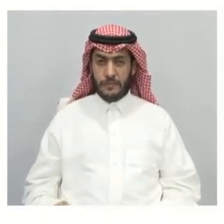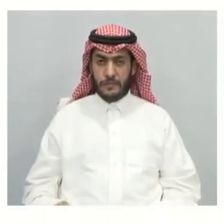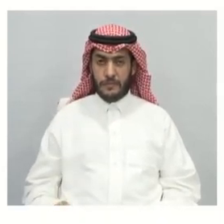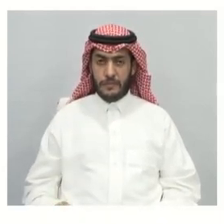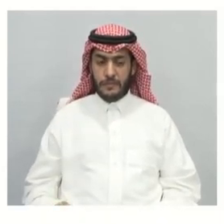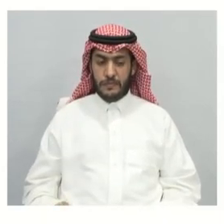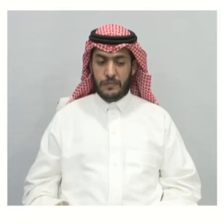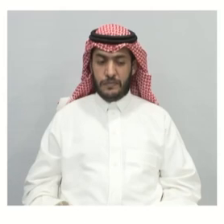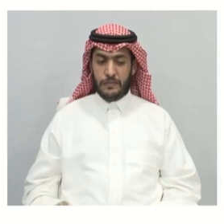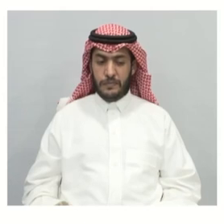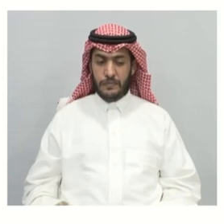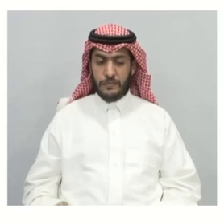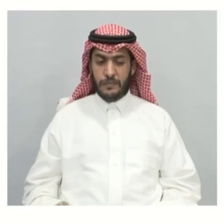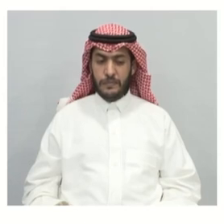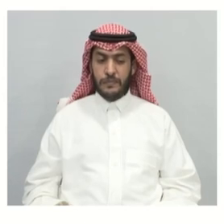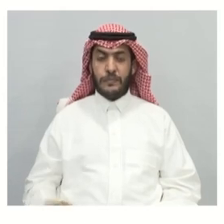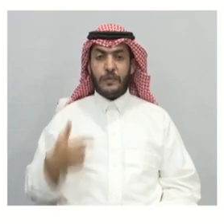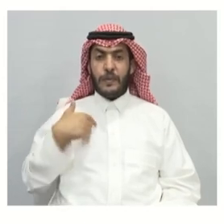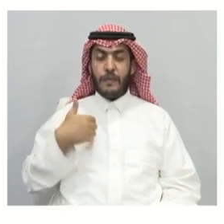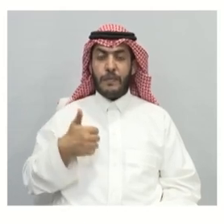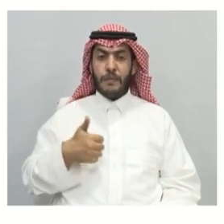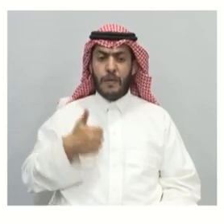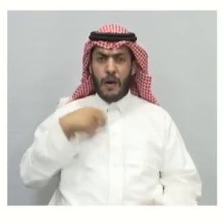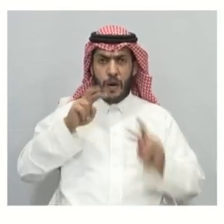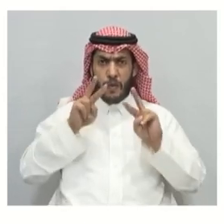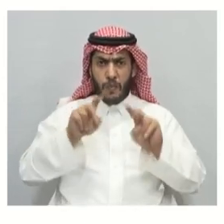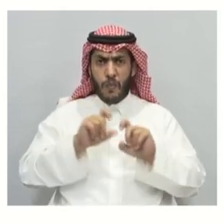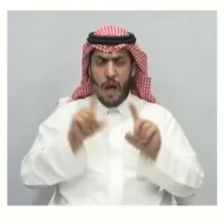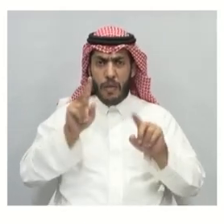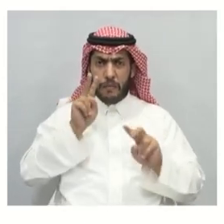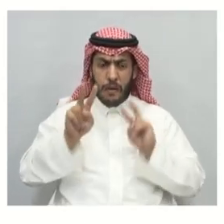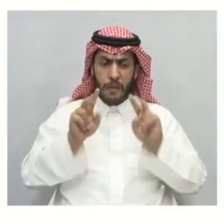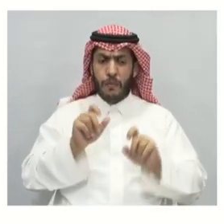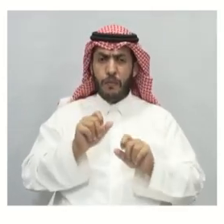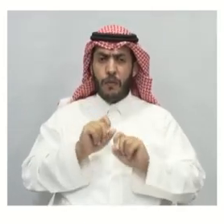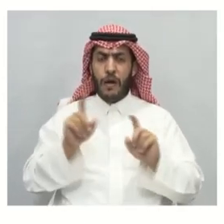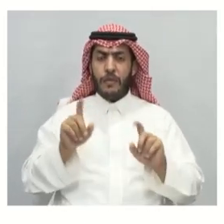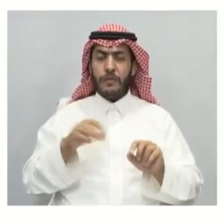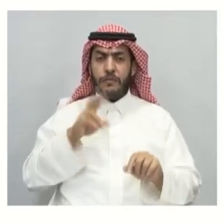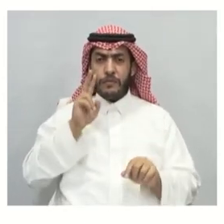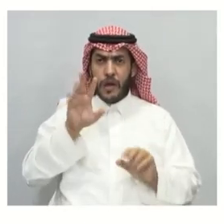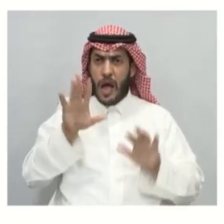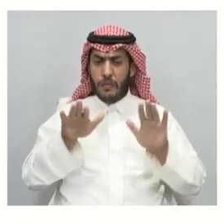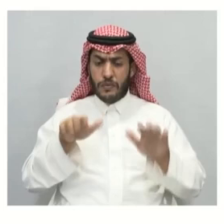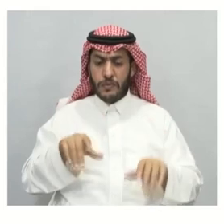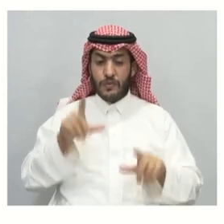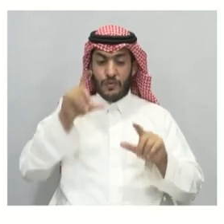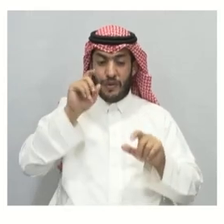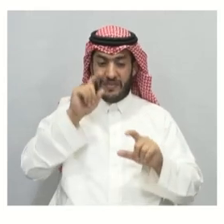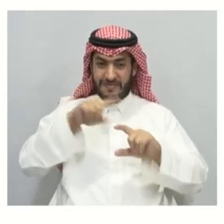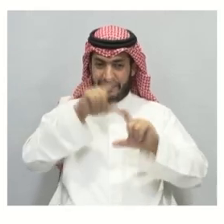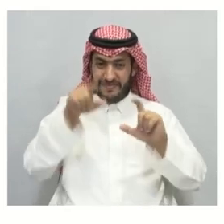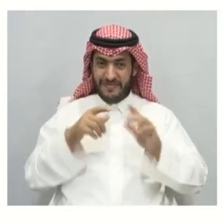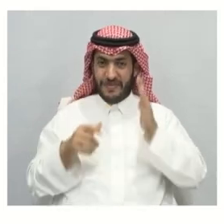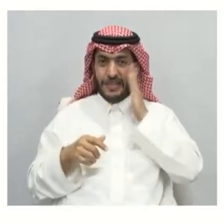جعلته هي اللي جعلته يلاحظ بعض الاشياء يلاحظ قدامه بعض الاشياء في الصوره هذه اللي